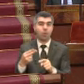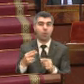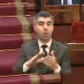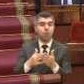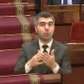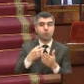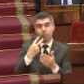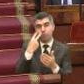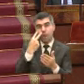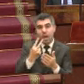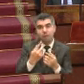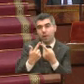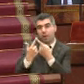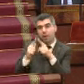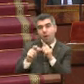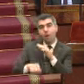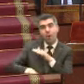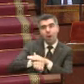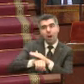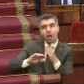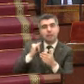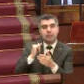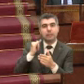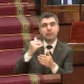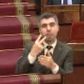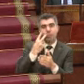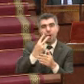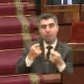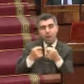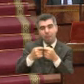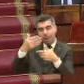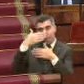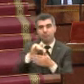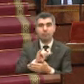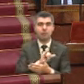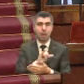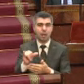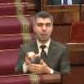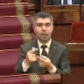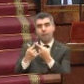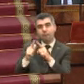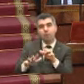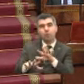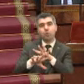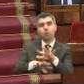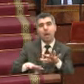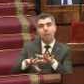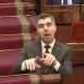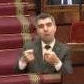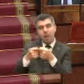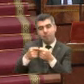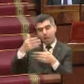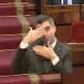العام الوطني في العديد من المناسبات، وهو عنف لا يمكن فصله عن العنف المتنامي في المجتمع المغربي، حيث يعتبر